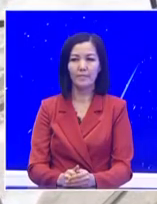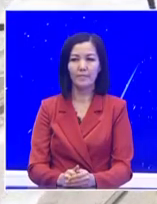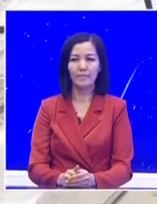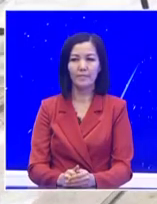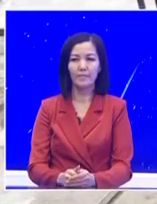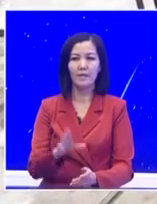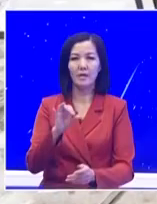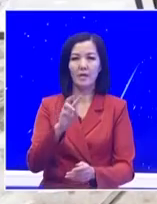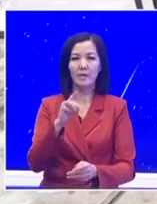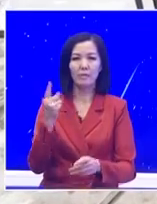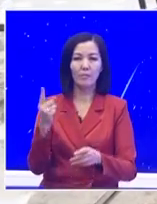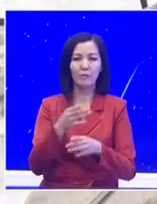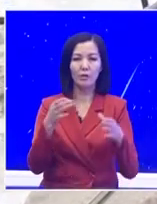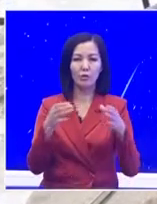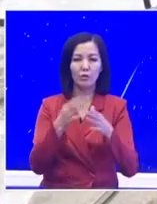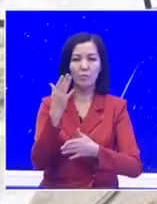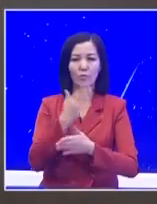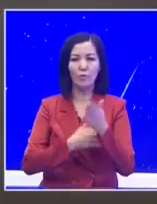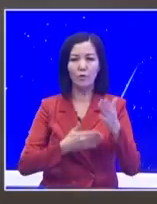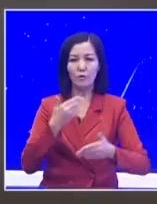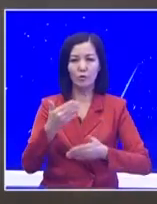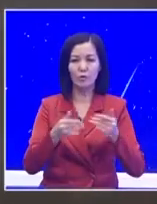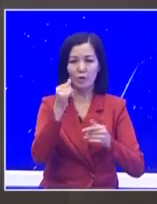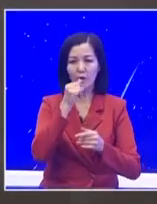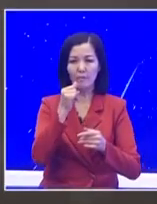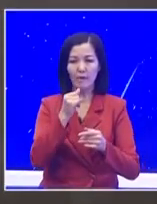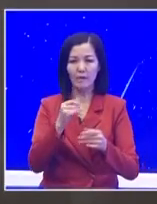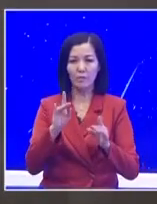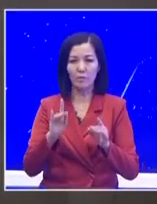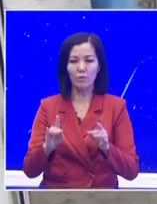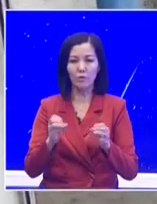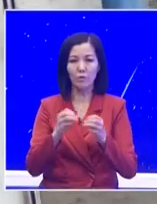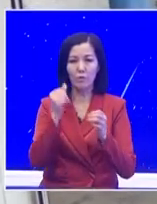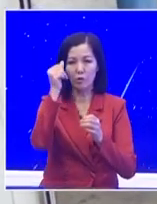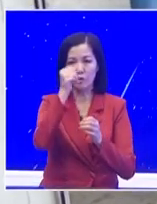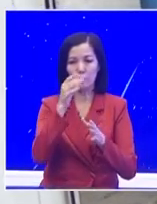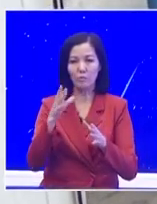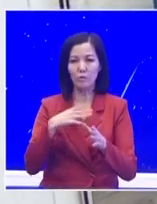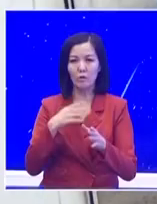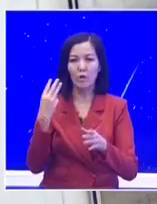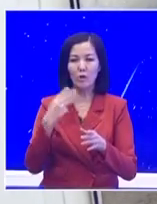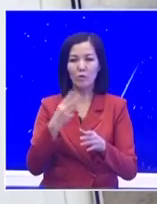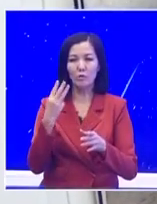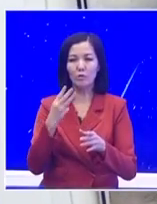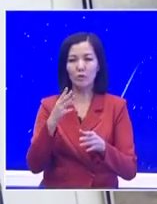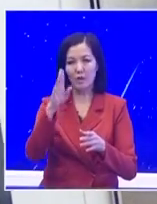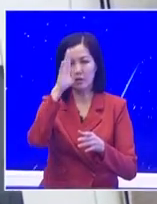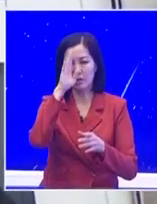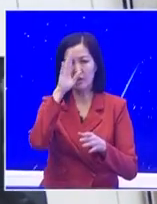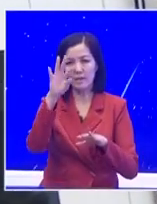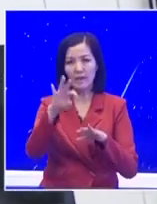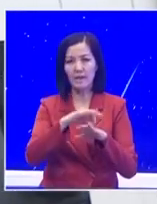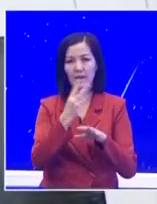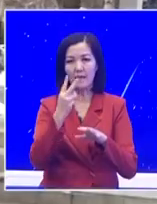Яхия Еркінбек бірінші топ мүгедегі. Қимыл қозғалысы шектеліп арбаға танылғанына 10 жылдан асқан. 30 жастағы азаматтың жарымен